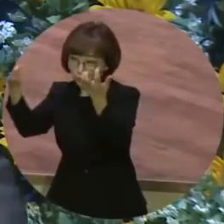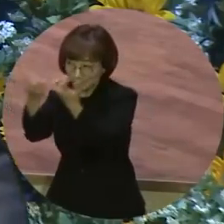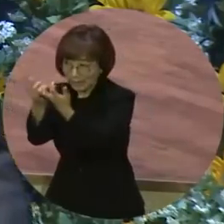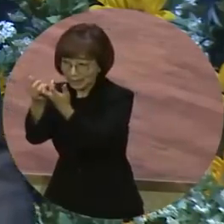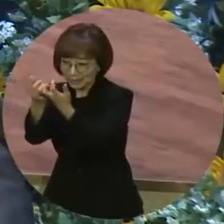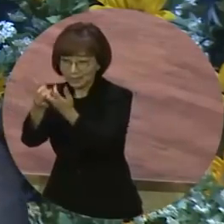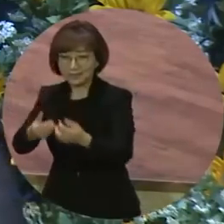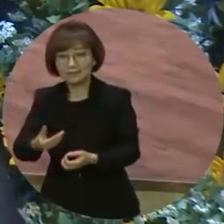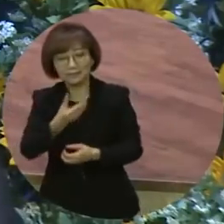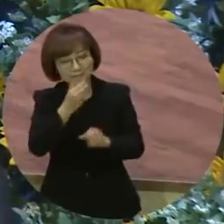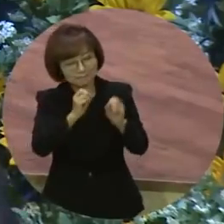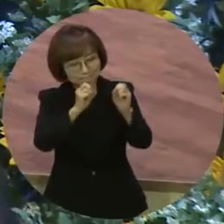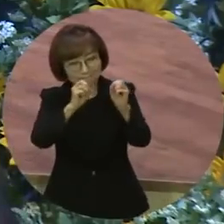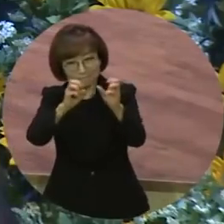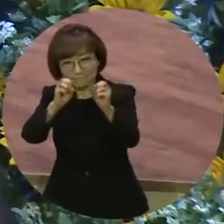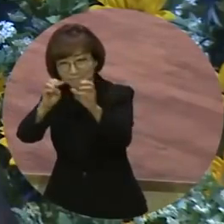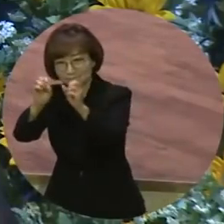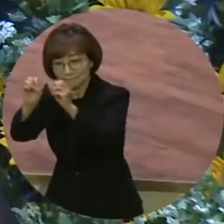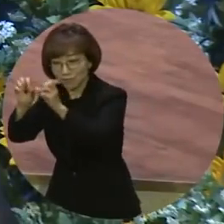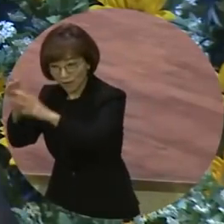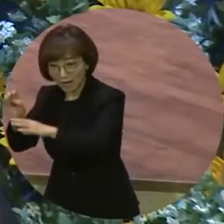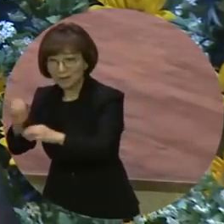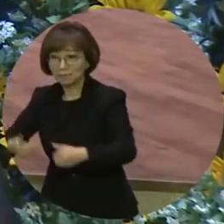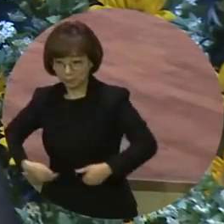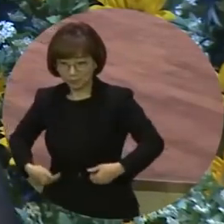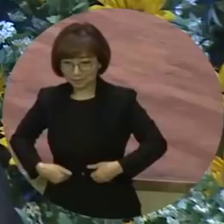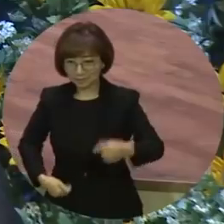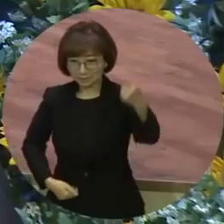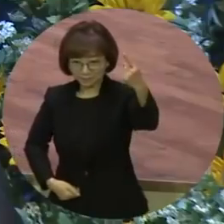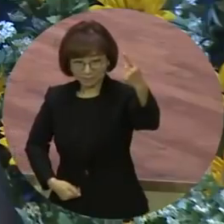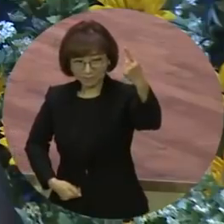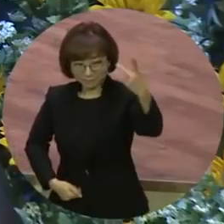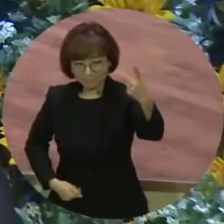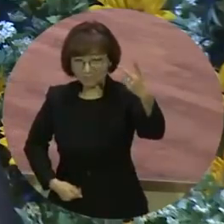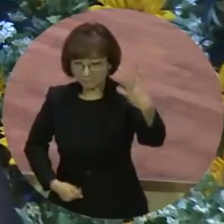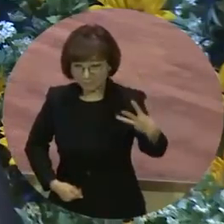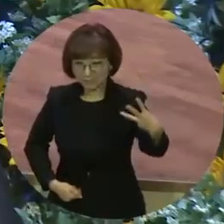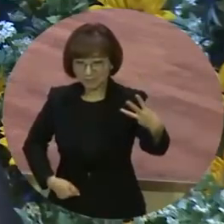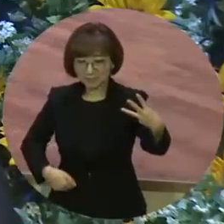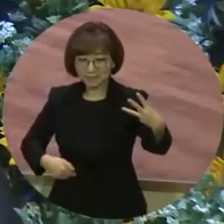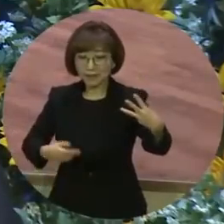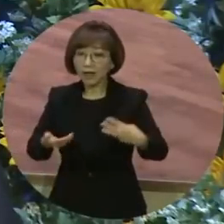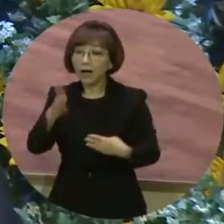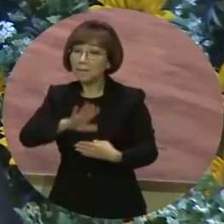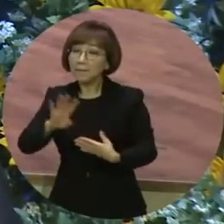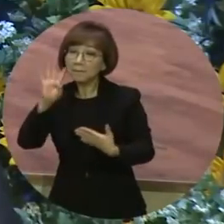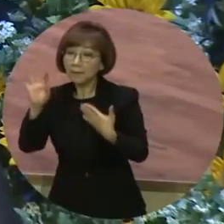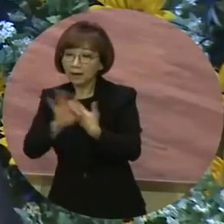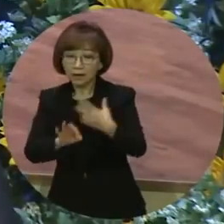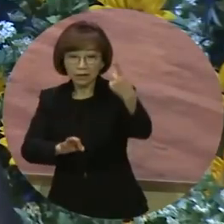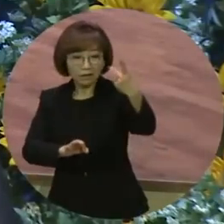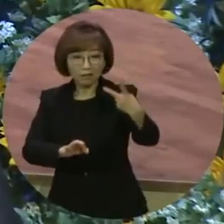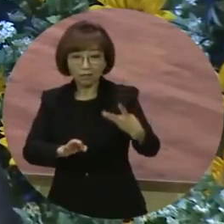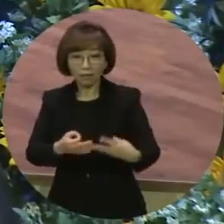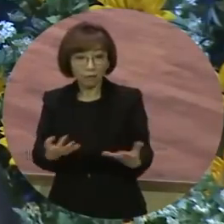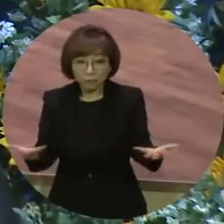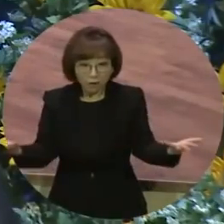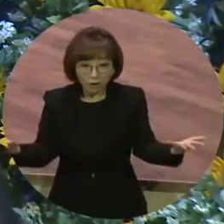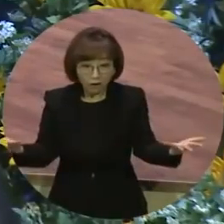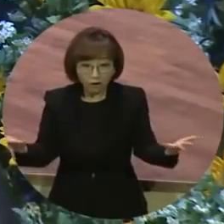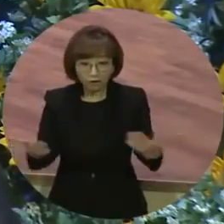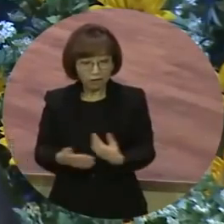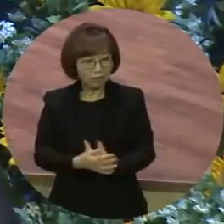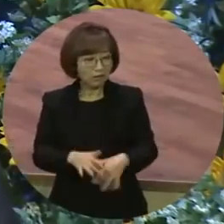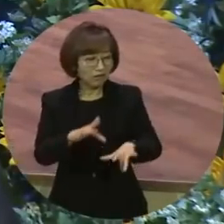전도로 성교로 충만한가, 점검해 보세요. 그렇지 못하면 불신자와 같은 상태로 살고 있는 거예요.